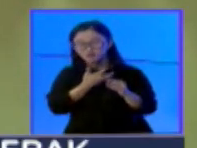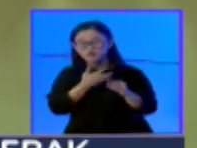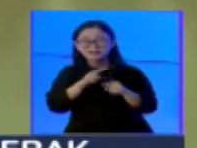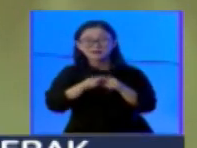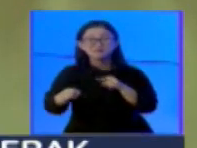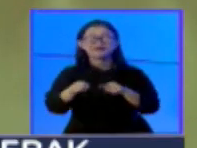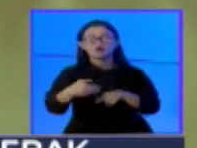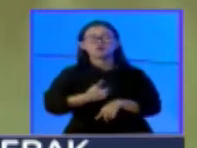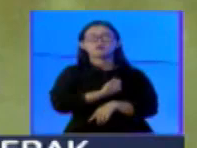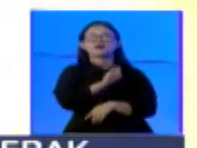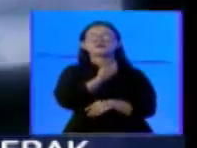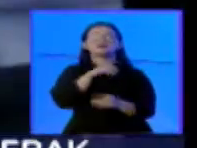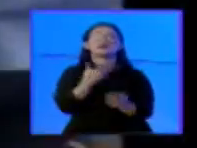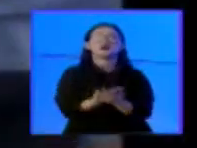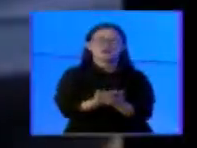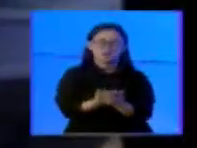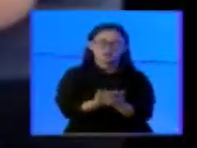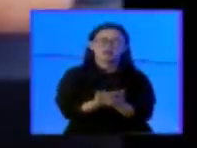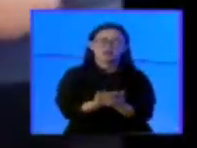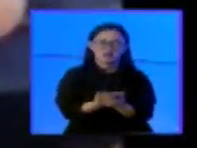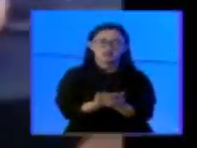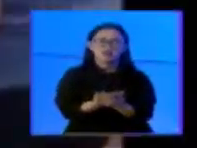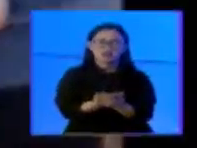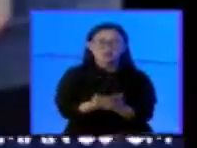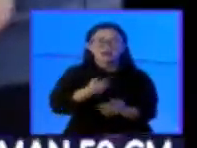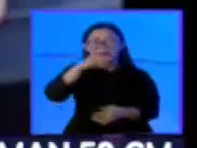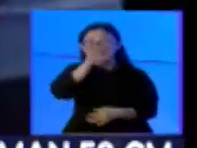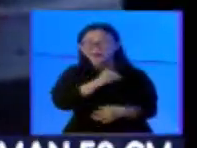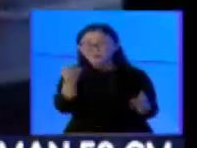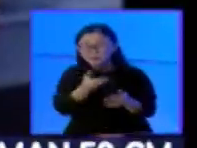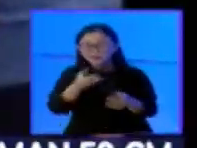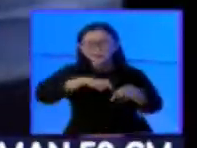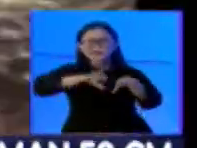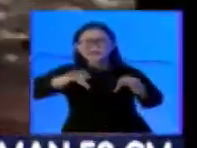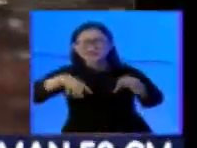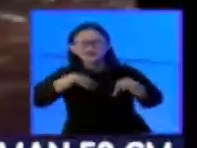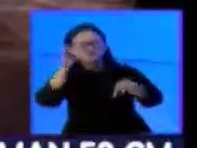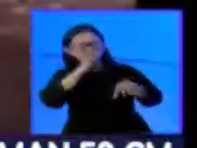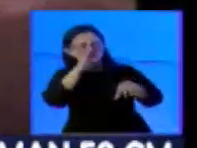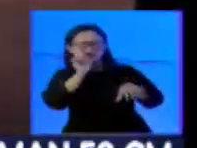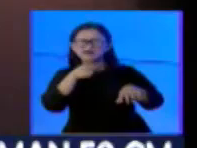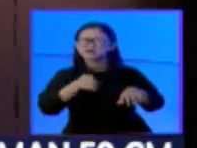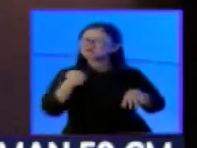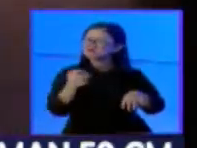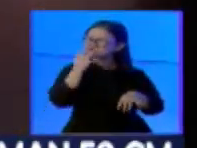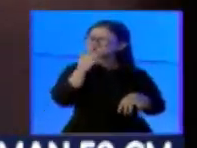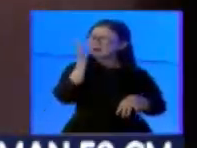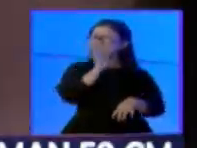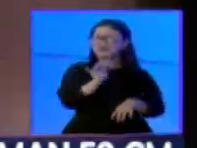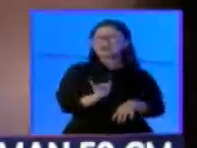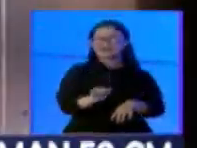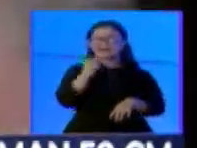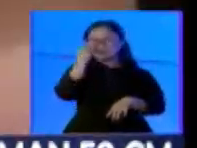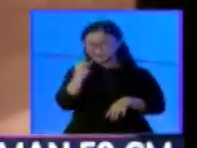almarhum sudah tidak ada. Peristiwa ini terbongkar setelah para tetangga mencium bau busuk dari sebuah gundukan. Setelah